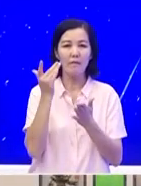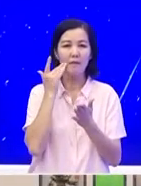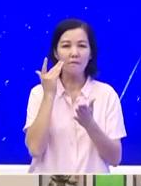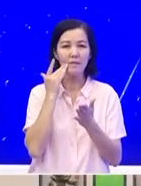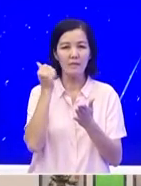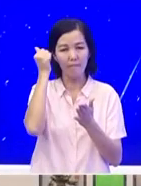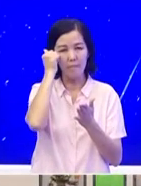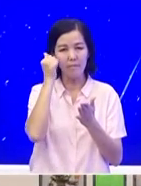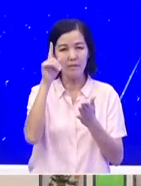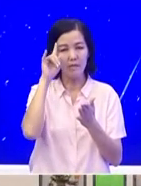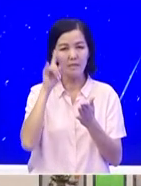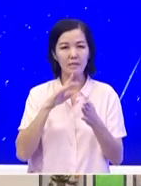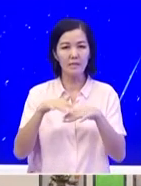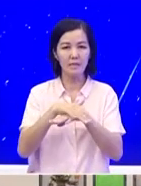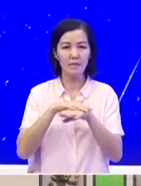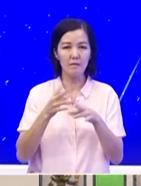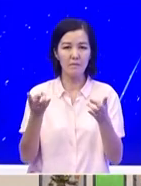в памяти казахстанцев.